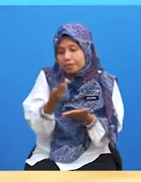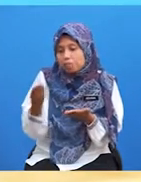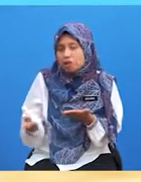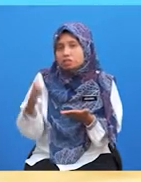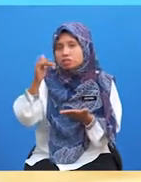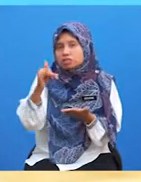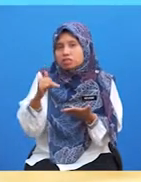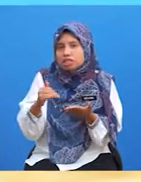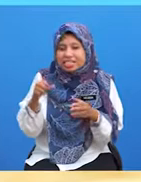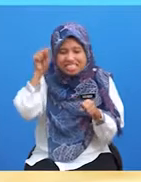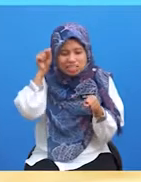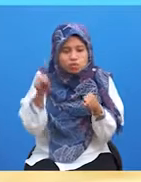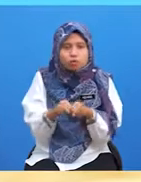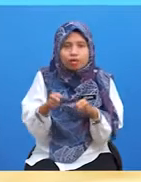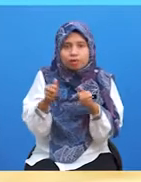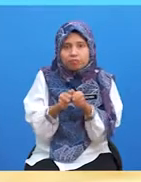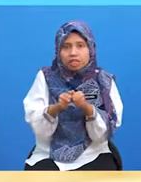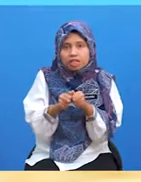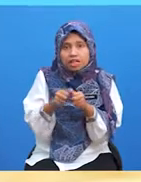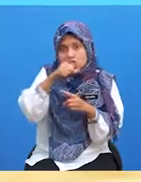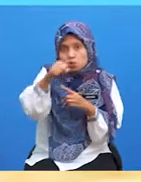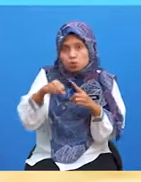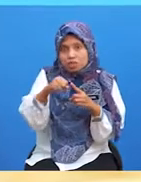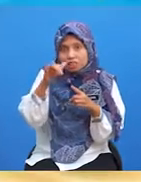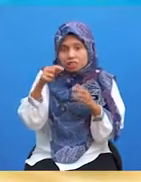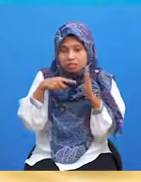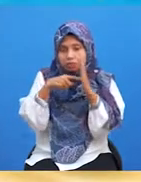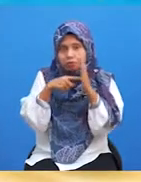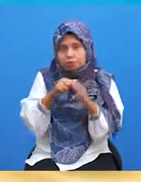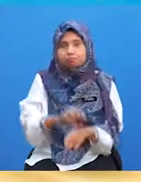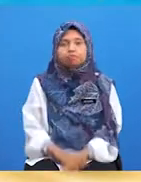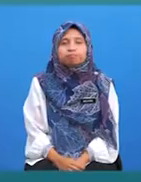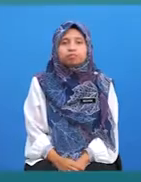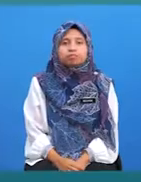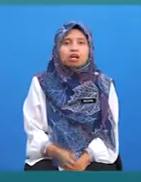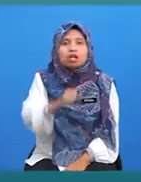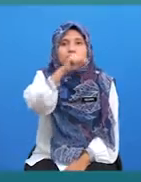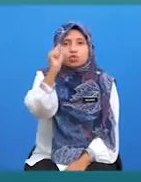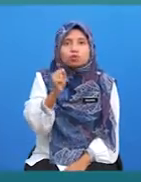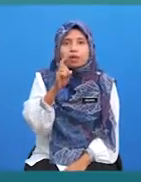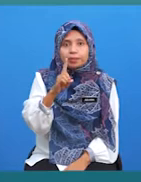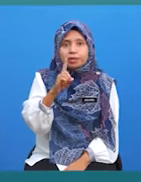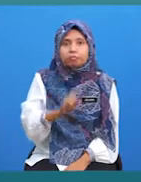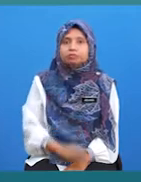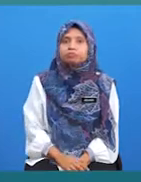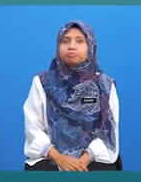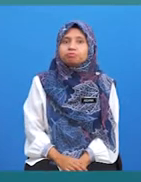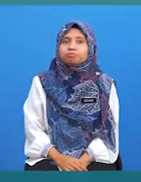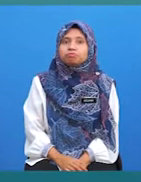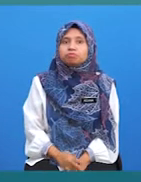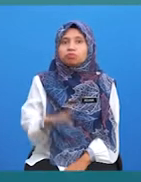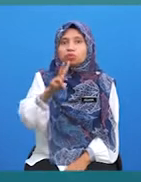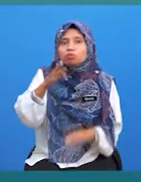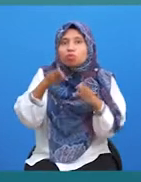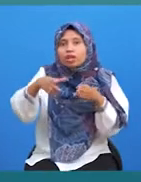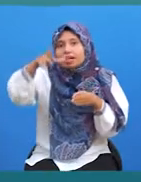yang bersesuaian dengan situasi yang diberi. Soalan pertama berbunyi, dua orang